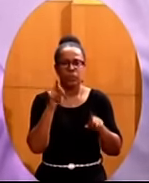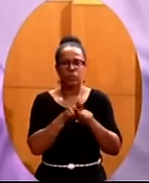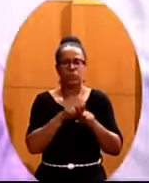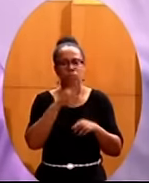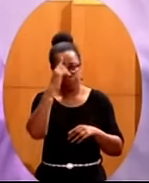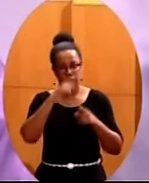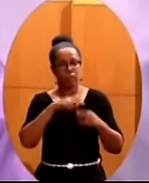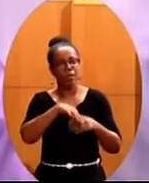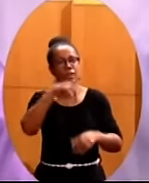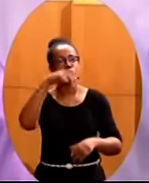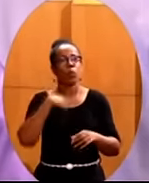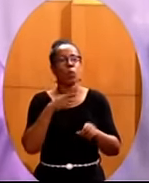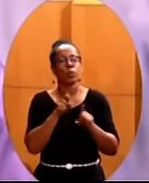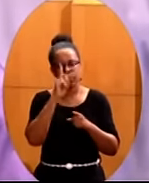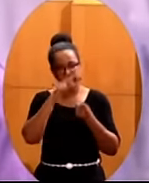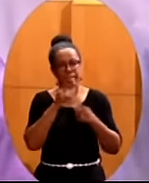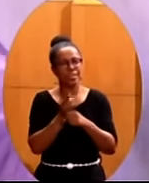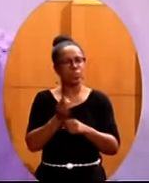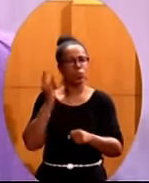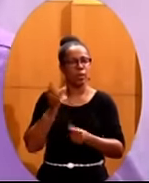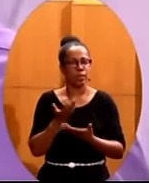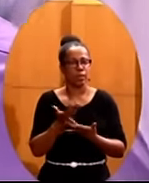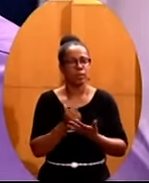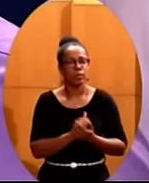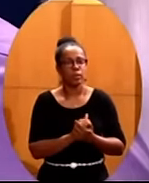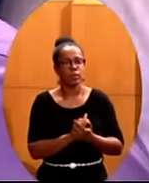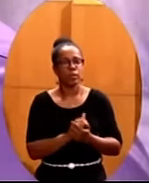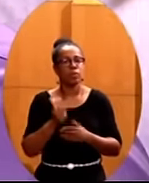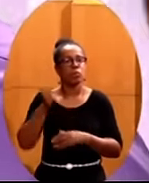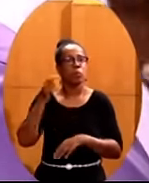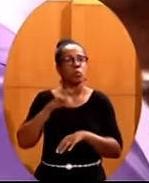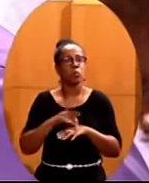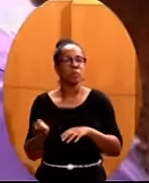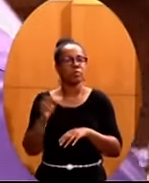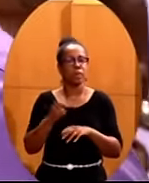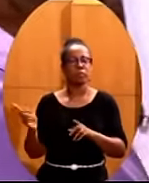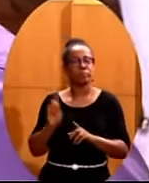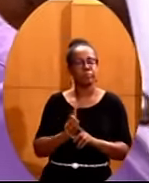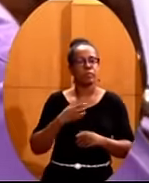une élection historique que vous veniez ici